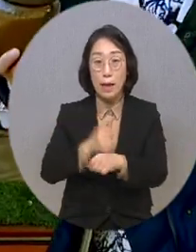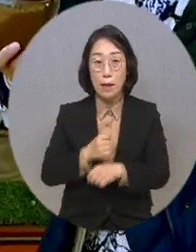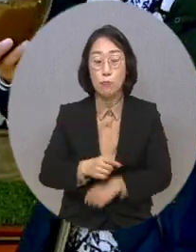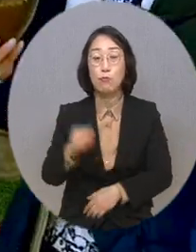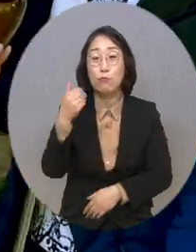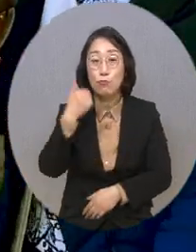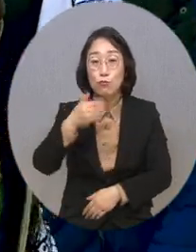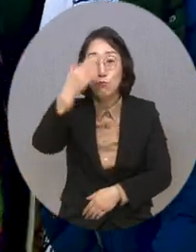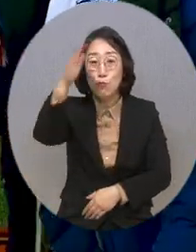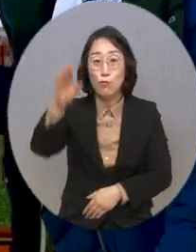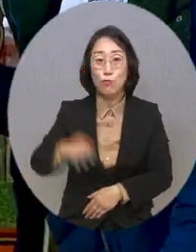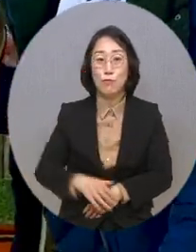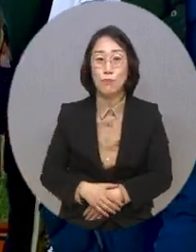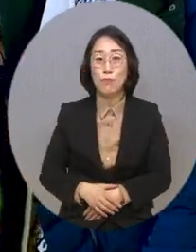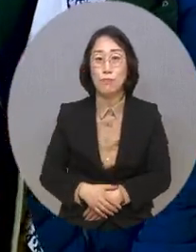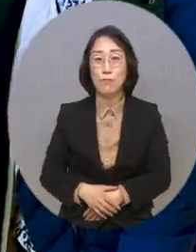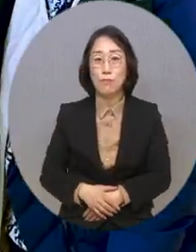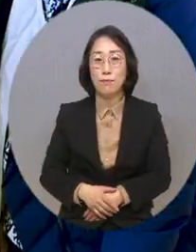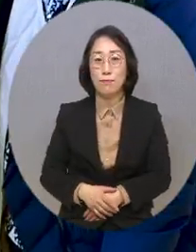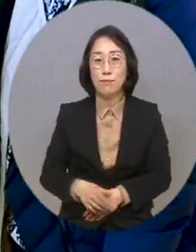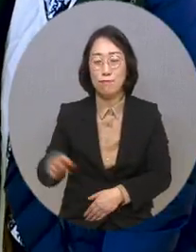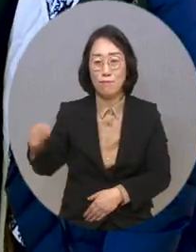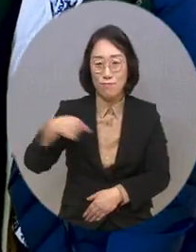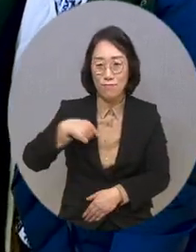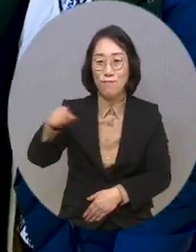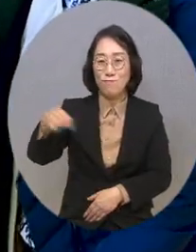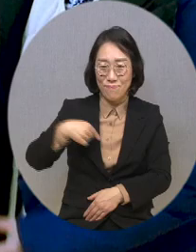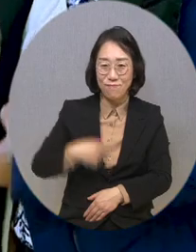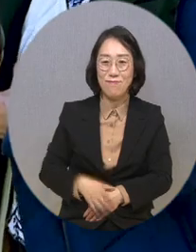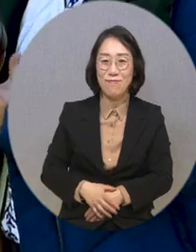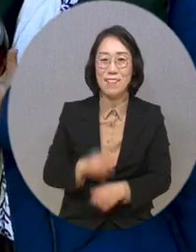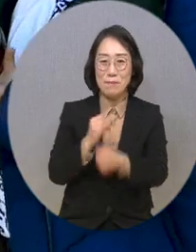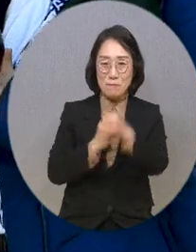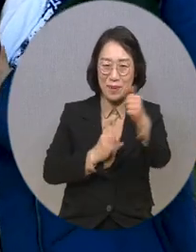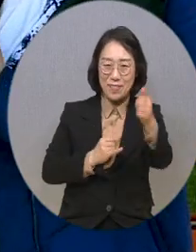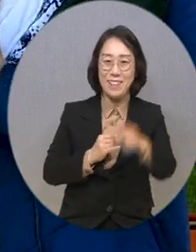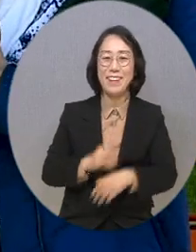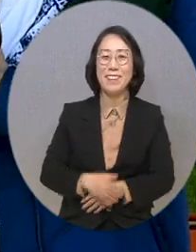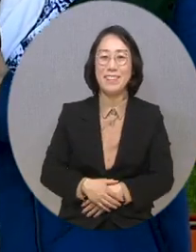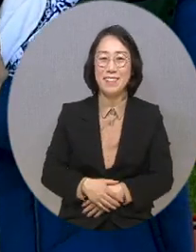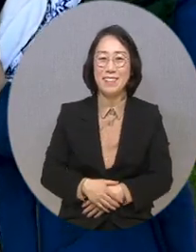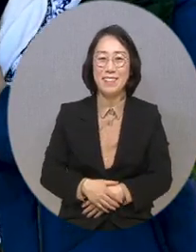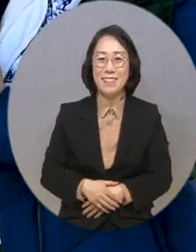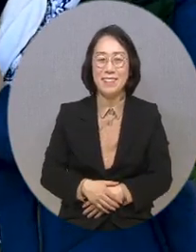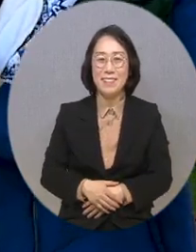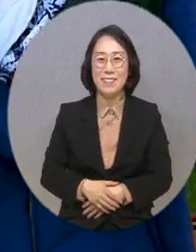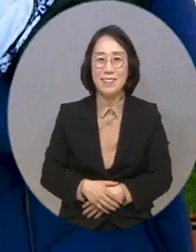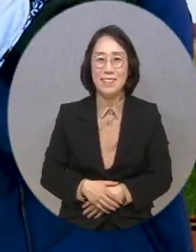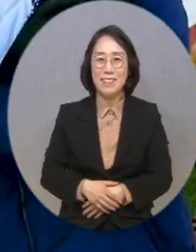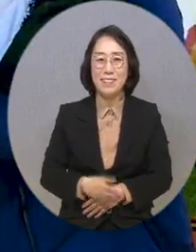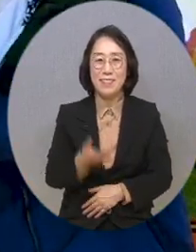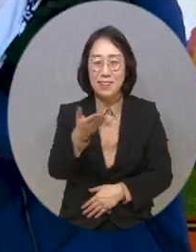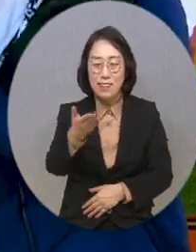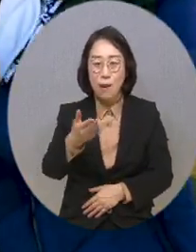누구예요? 아, 남편분이에요? 아, 우리 바깥 양반입니다. 아, 아니, 선생님, 화가 나서 들어와 버렸어요?